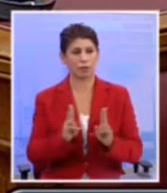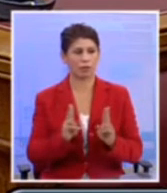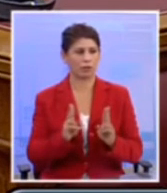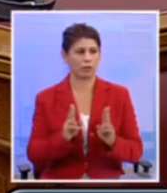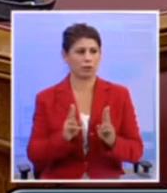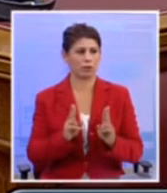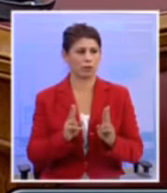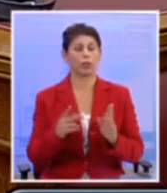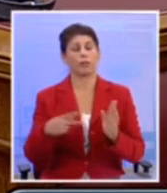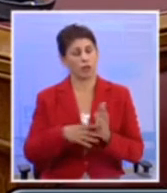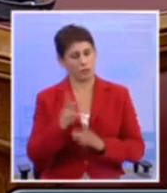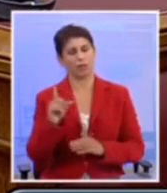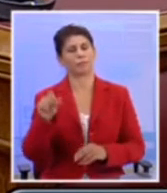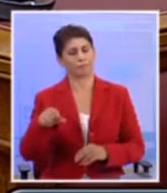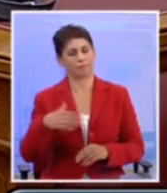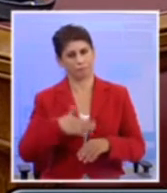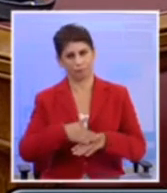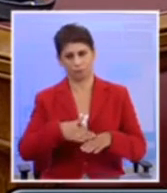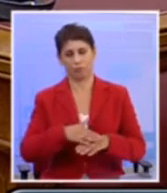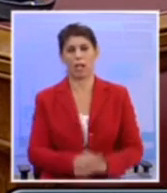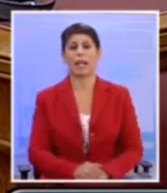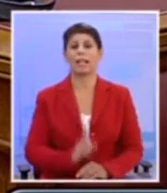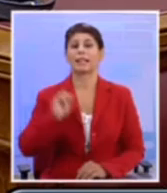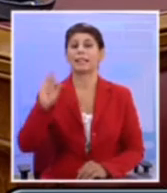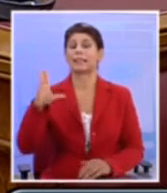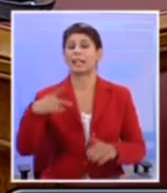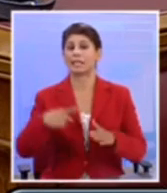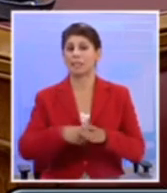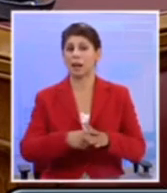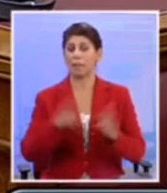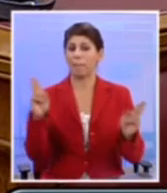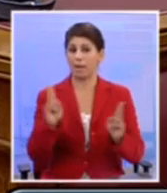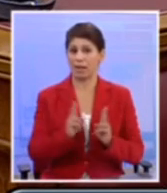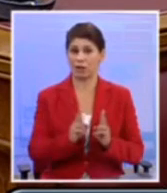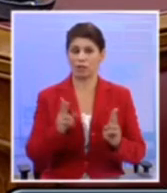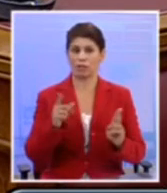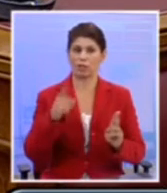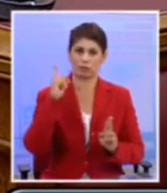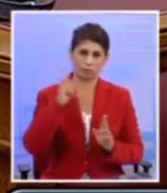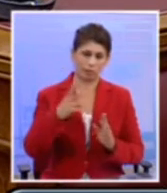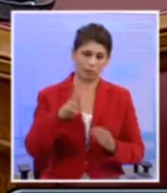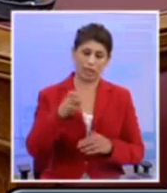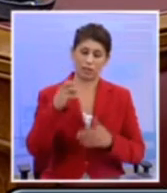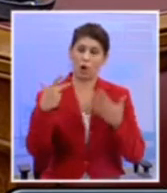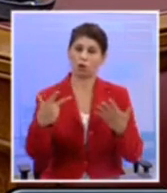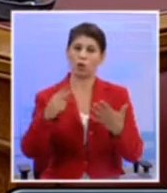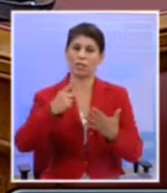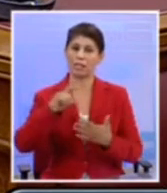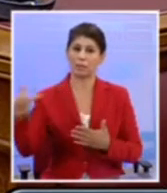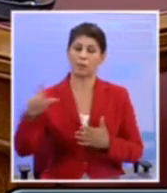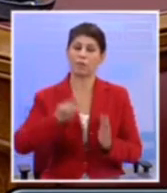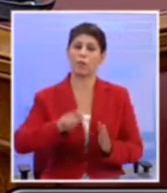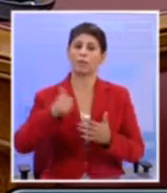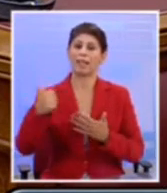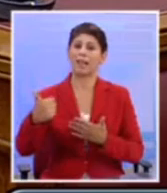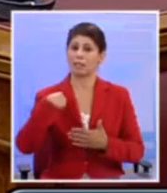12. Του 12, με συγχωρείτε. Οι ξένες τράπεζες κατάφεραν να περιορίσουν την έκθεσή τους ελληνικά ομόλογα στα 38 δισεκατομμύρια από τα